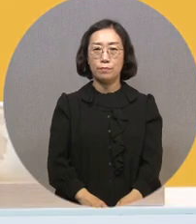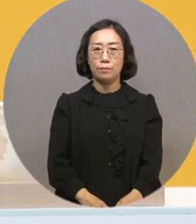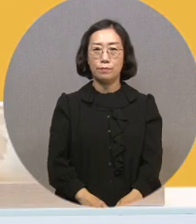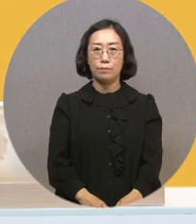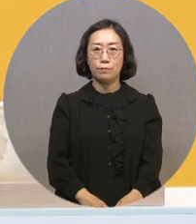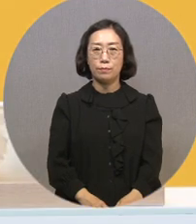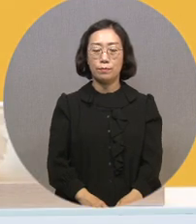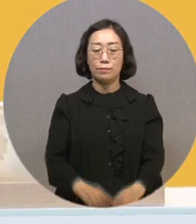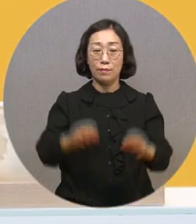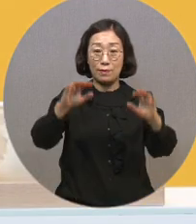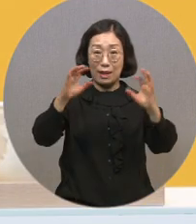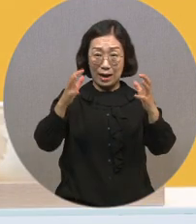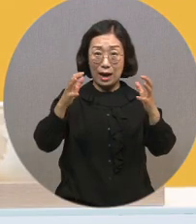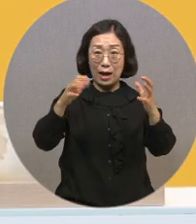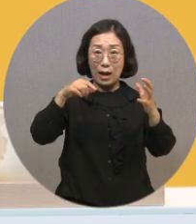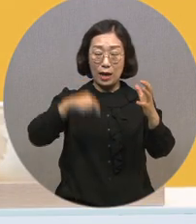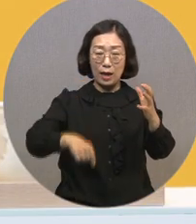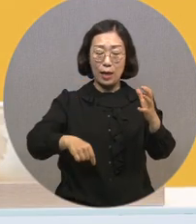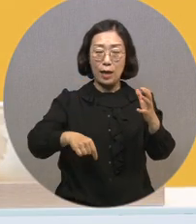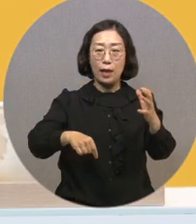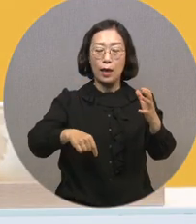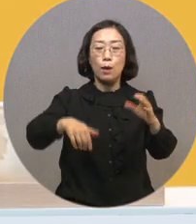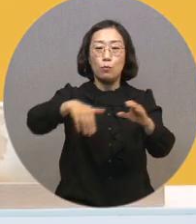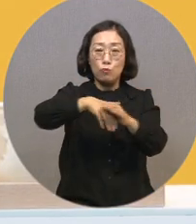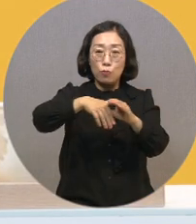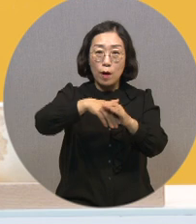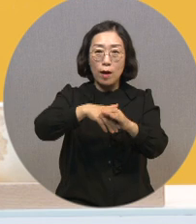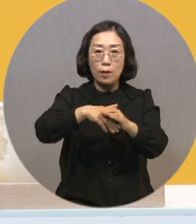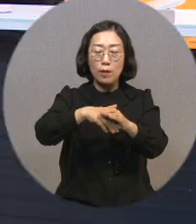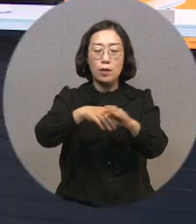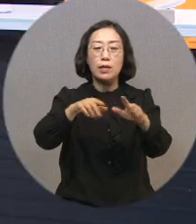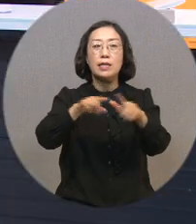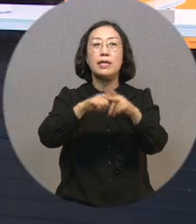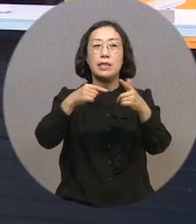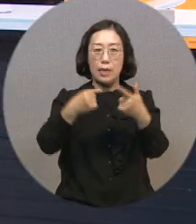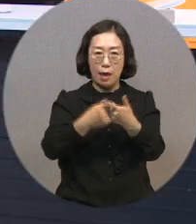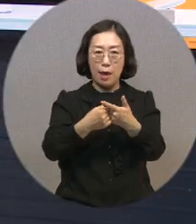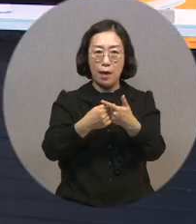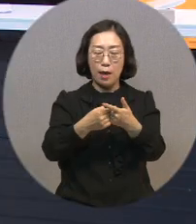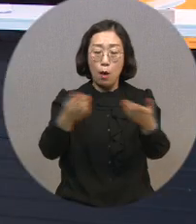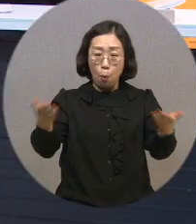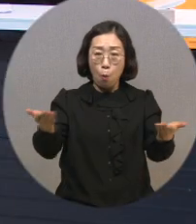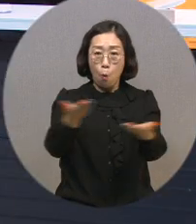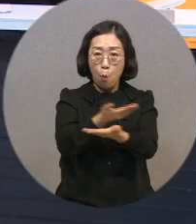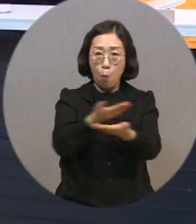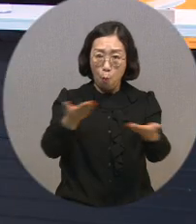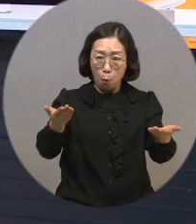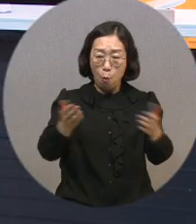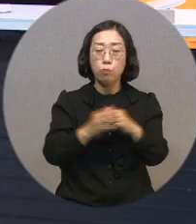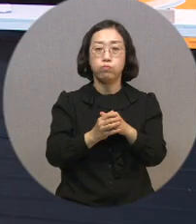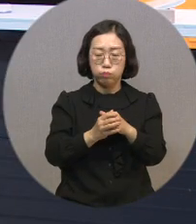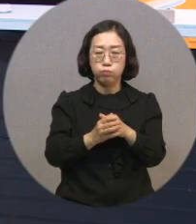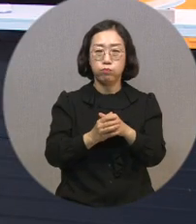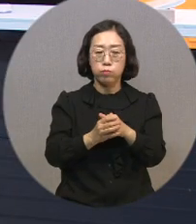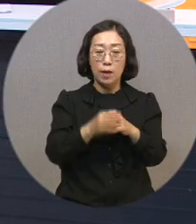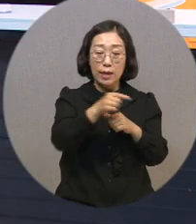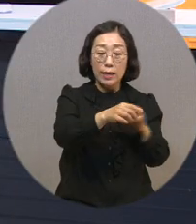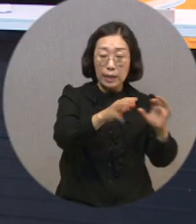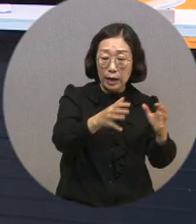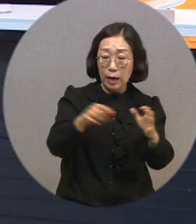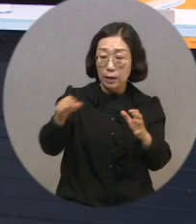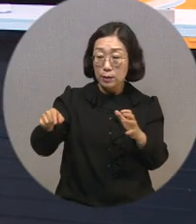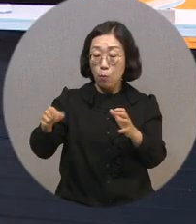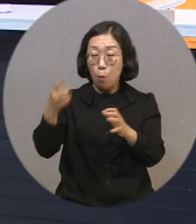국가의 문화를 우리는 충분히 이해를 시켜줘야 되기 때문에 쌍방향이 돼야 된다. 예. 결국 궁극적으로는 쌍방향이 돼야